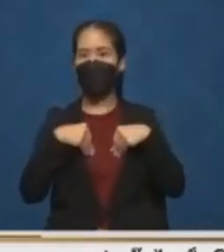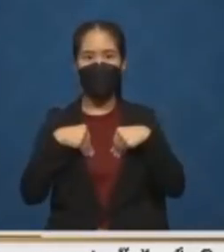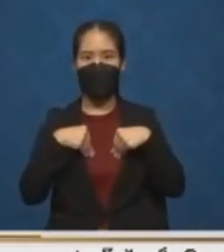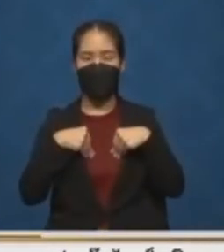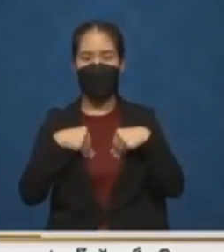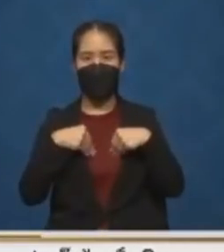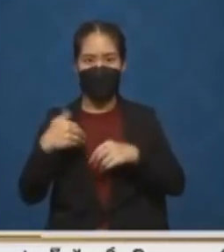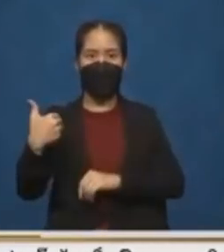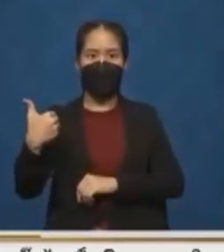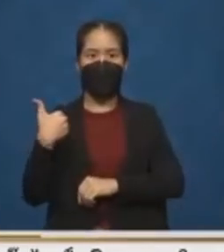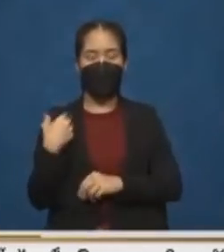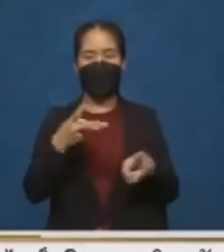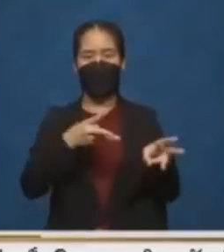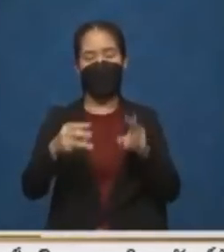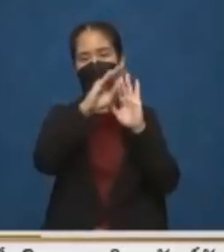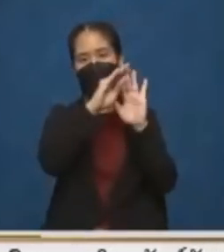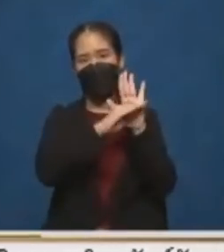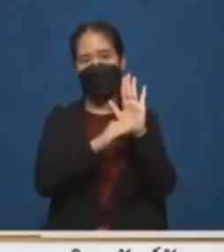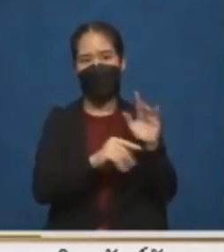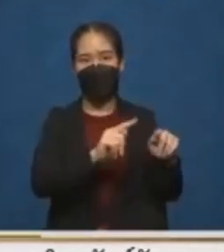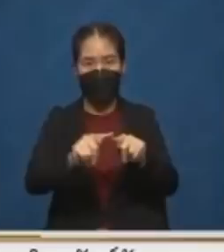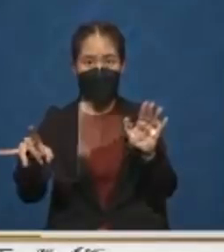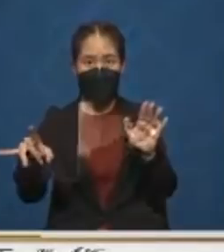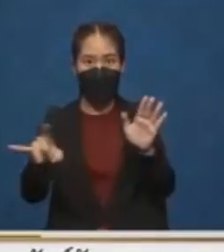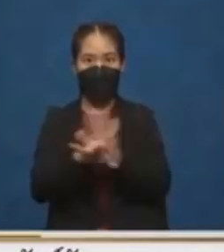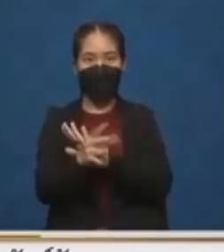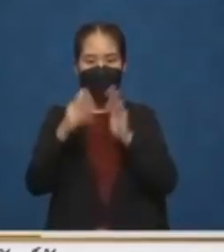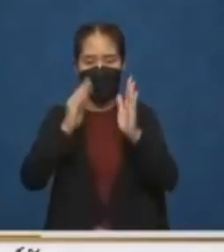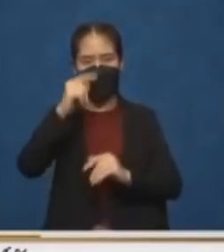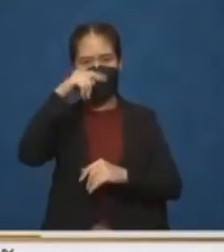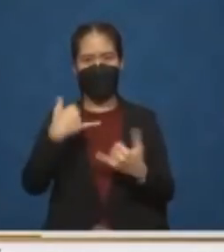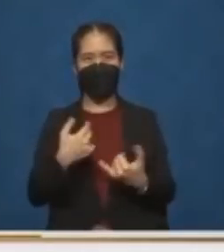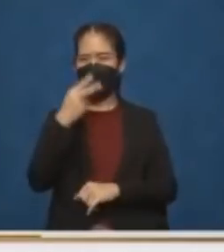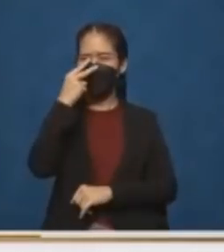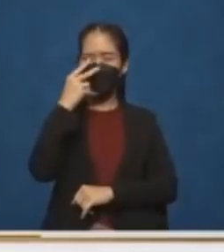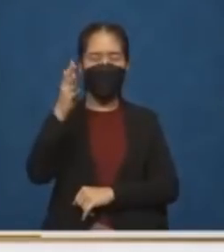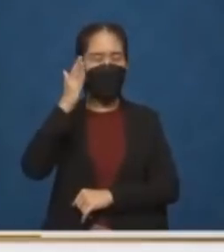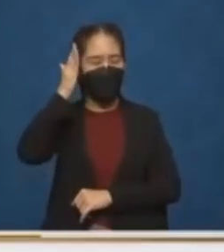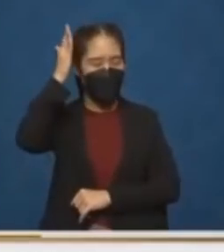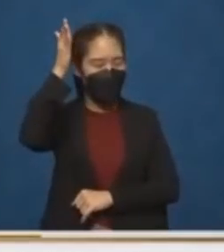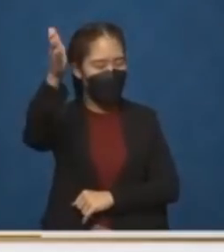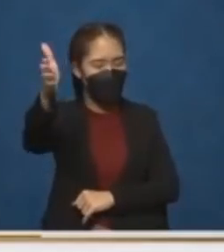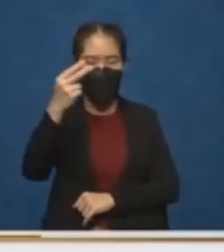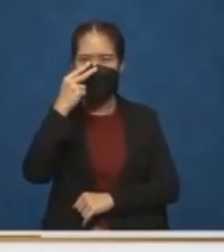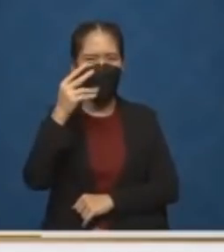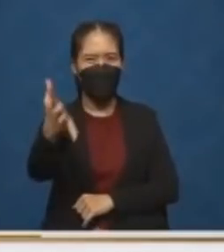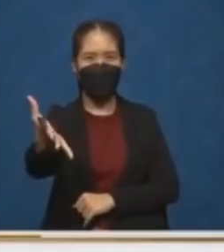เกติดการด้วยมาจากการต่ ๆา ๆ จนในที่สุดคนไ่มองไม่เห็นอนาคตวาเขาจะอยู่อย่ไรวันนี้